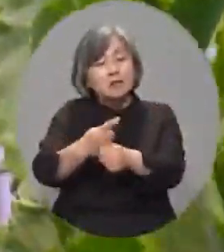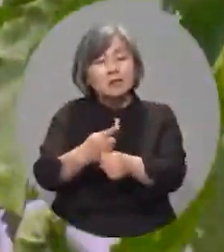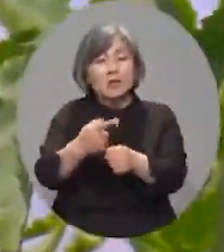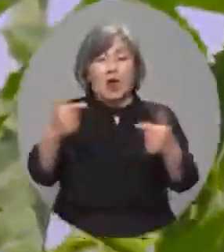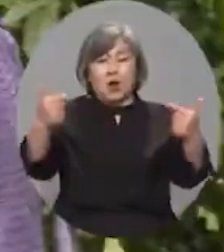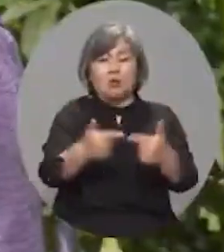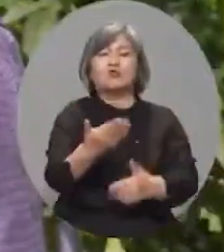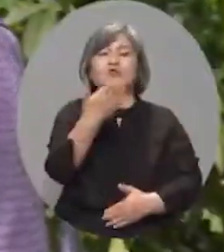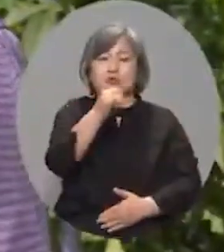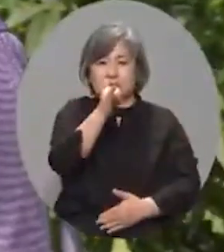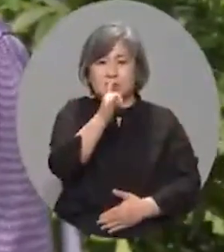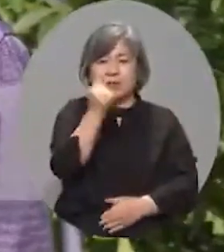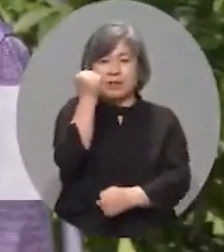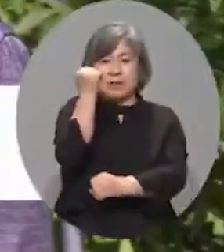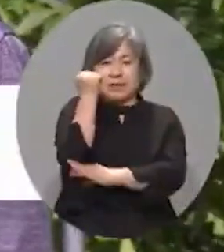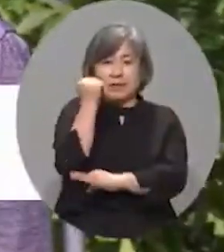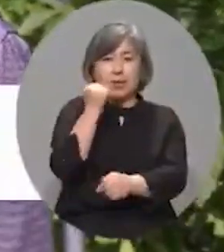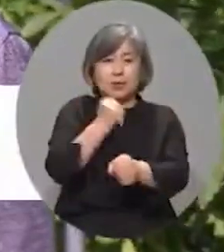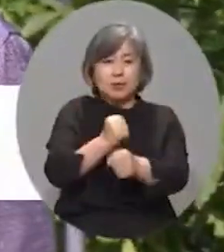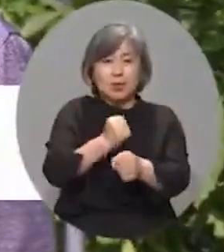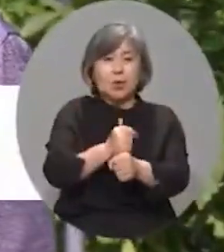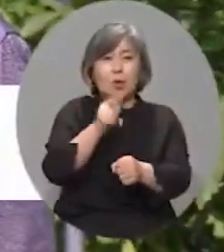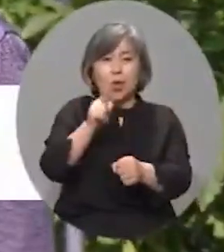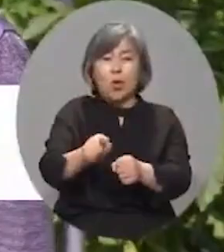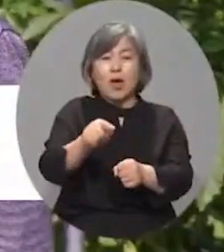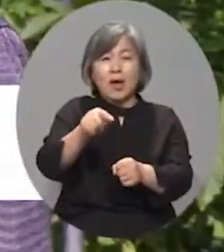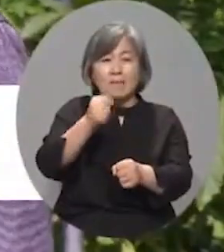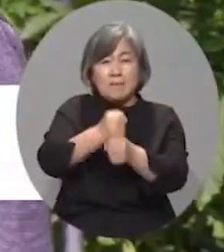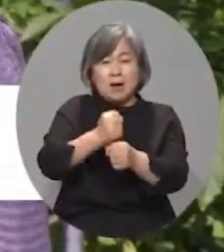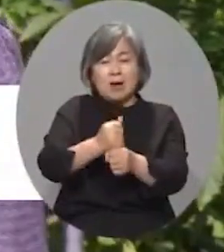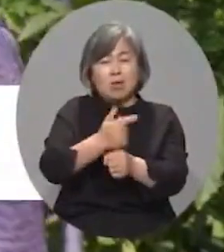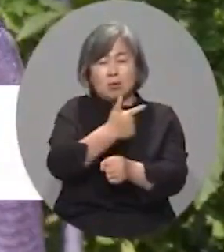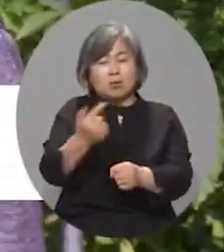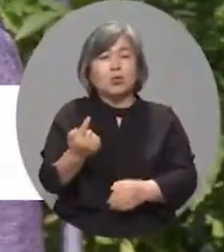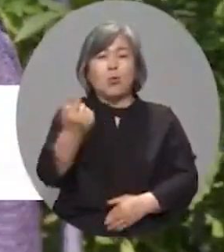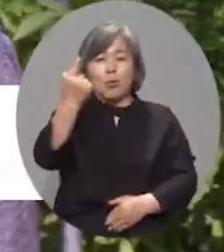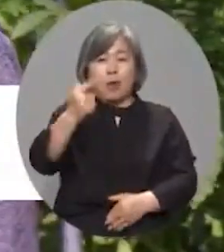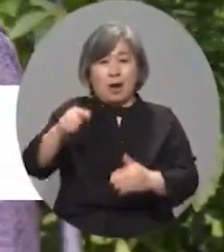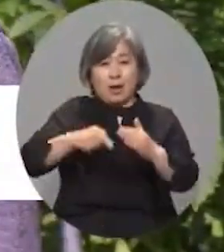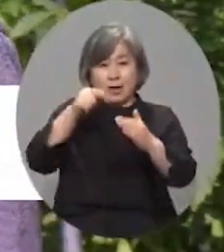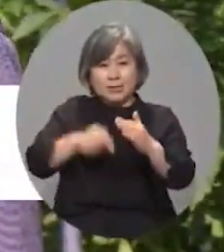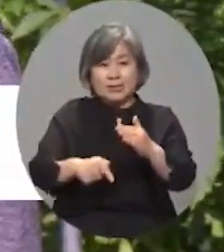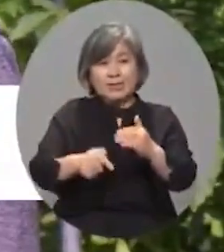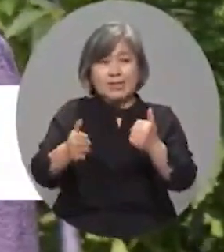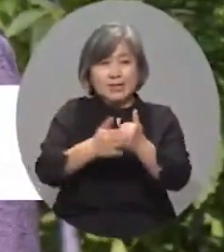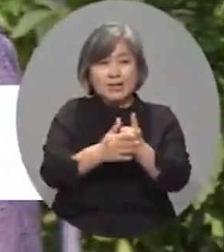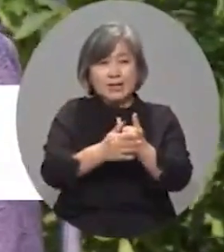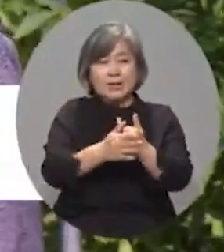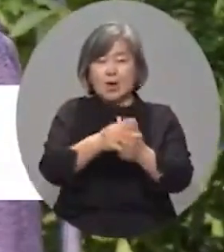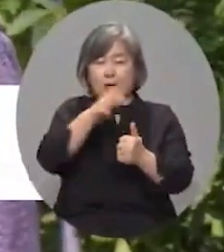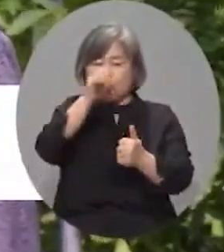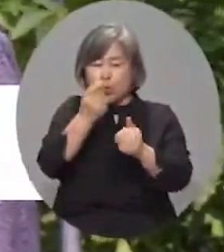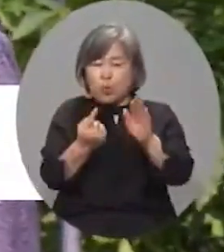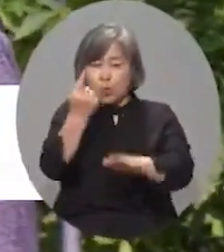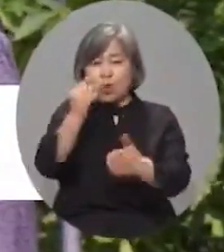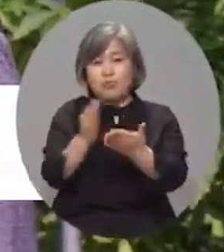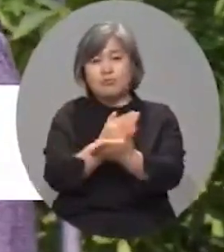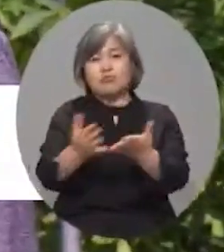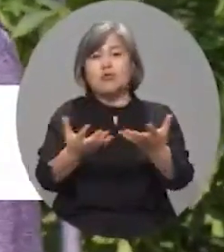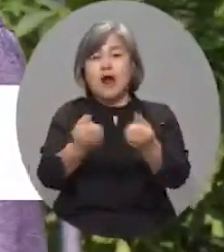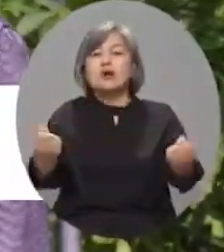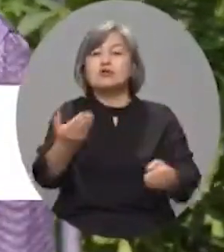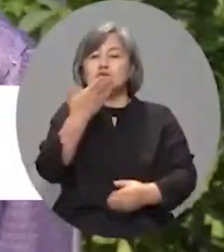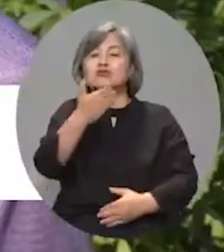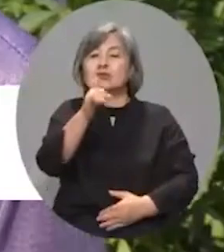단축됩니다. 기본적으로 바이오매스 생산성이 굉장히 높다는 겁니다. 그래서 국내에서 가장 바이오매스 생산성이 높게 분류될 수 있는